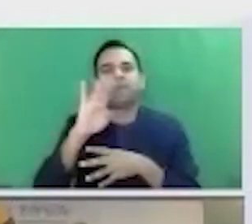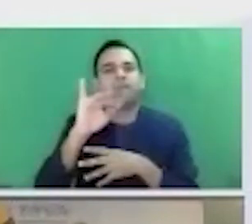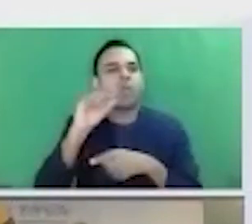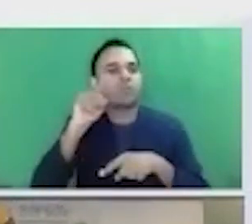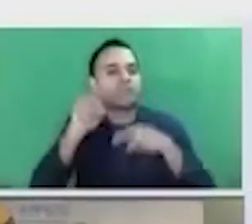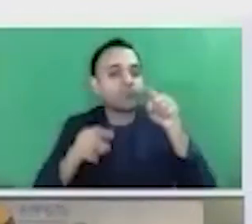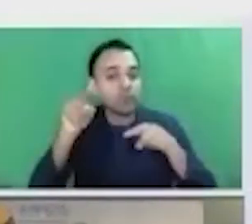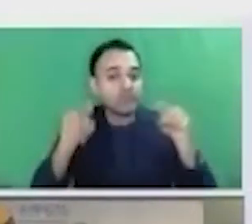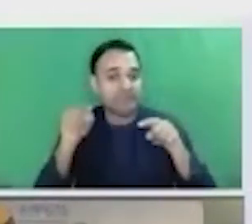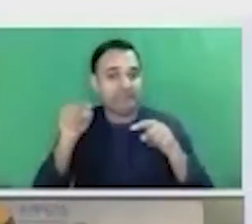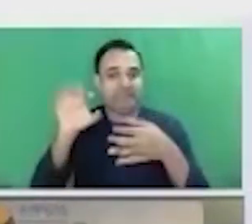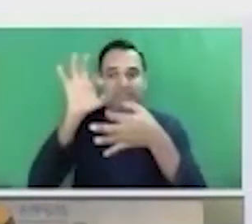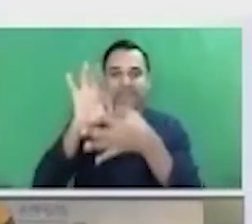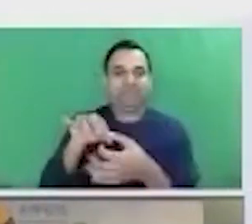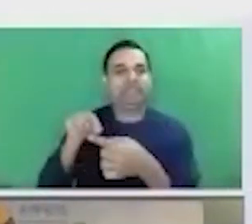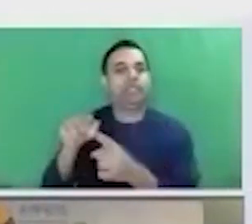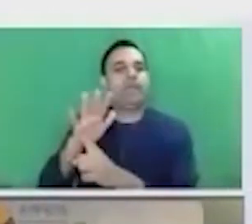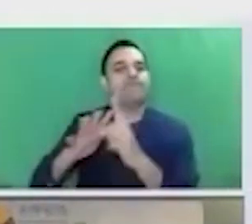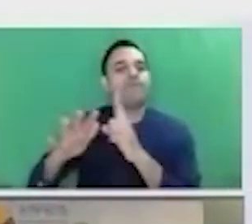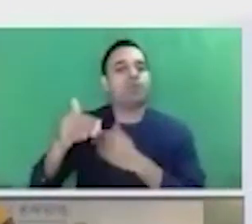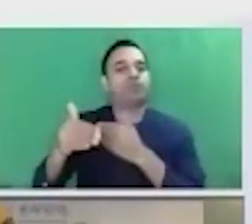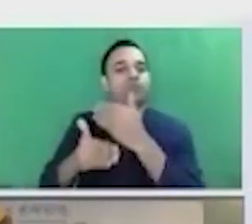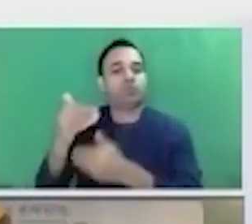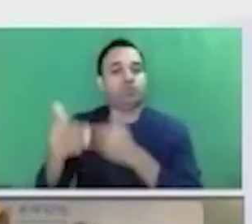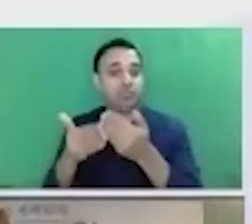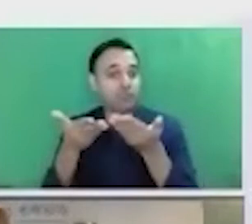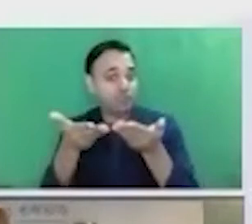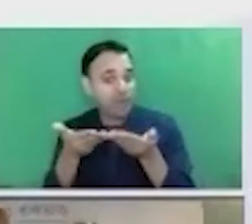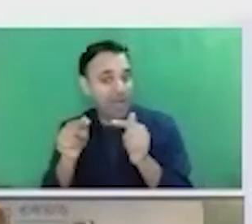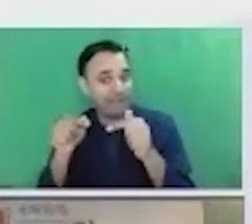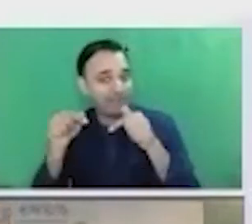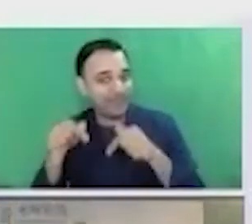ولدينا أيضا السيد ديفيد بوي،